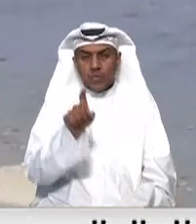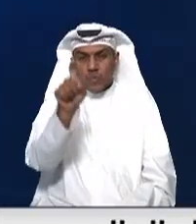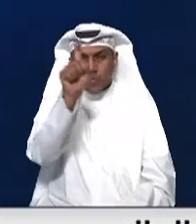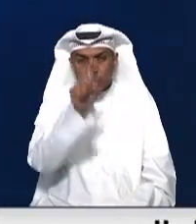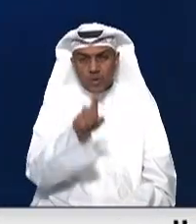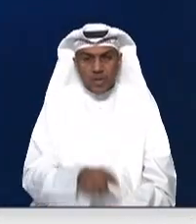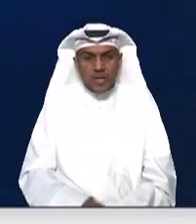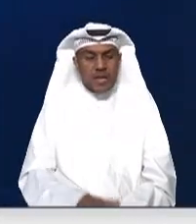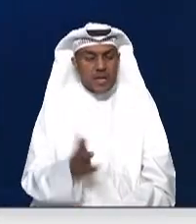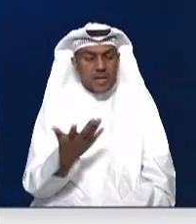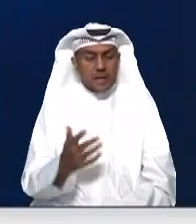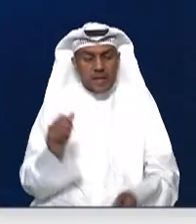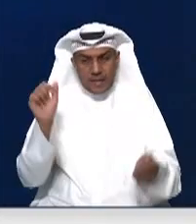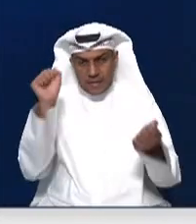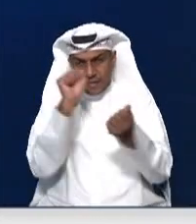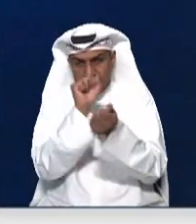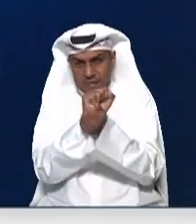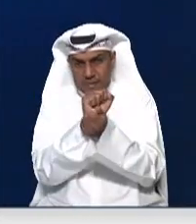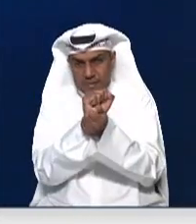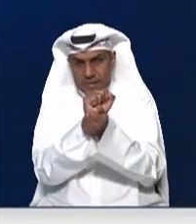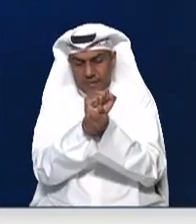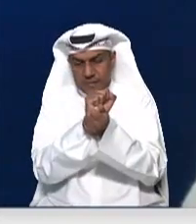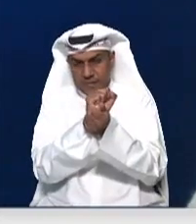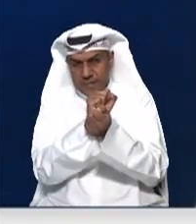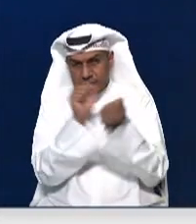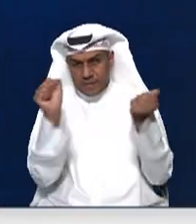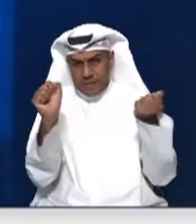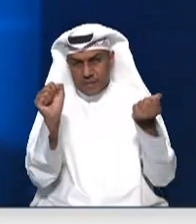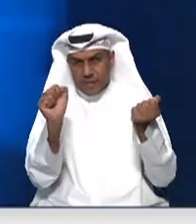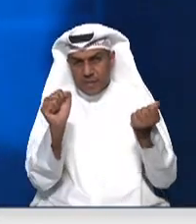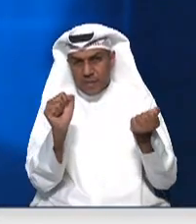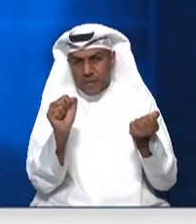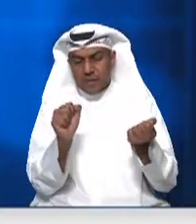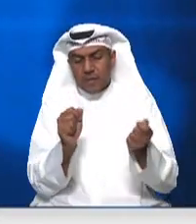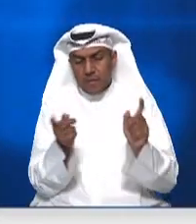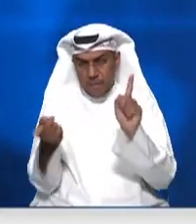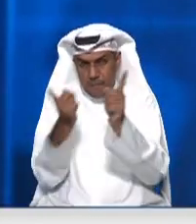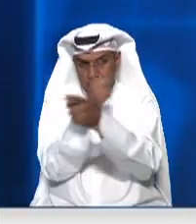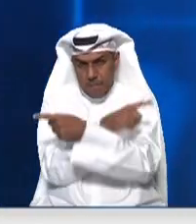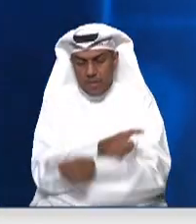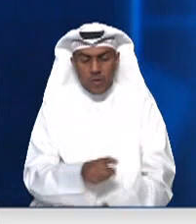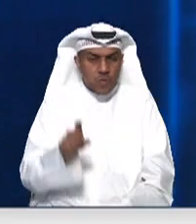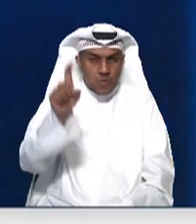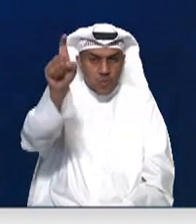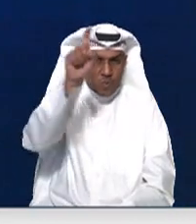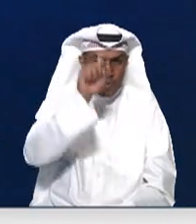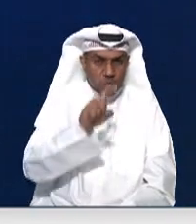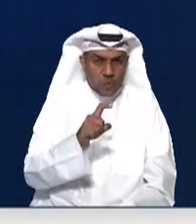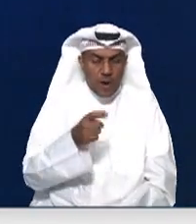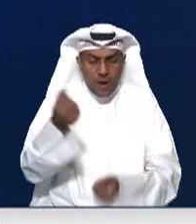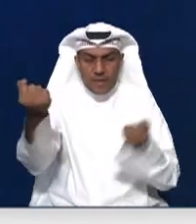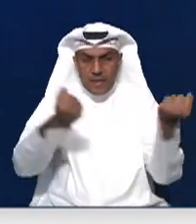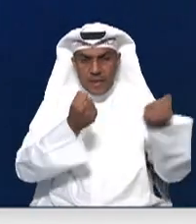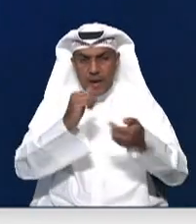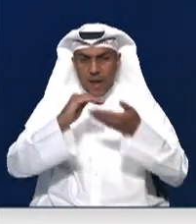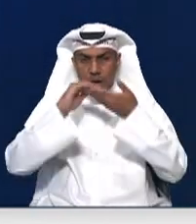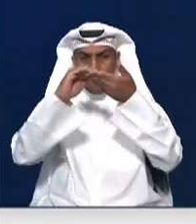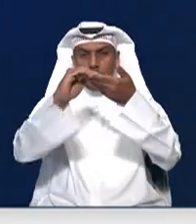لصفقة الأسرى، ولكن ماذا عن إيصال المساعدات إلى غزة وخاصة إلى شمالها؟